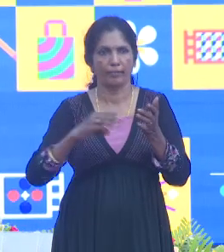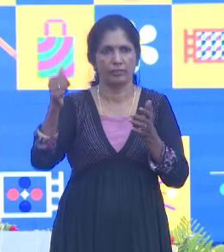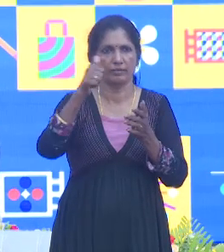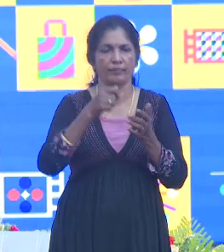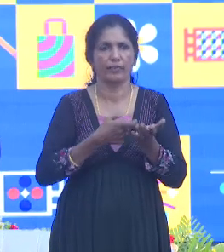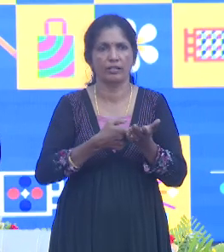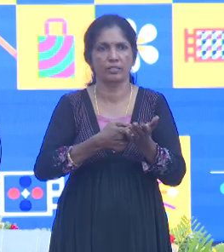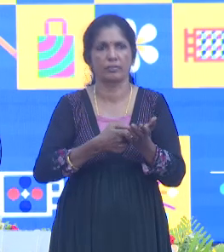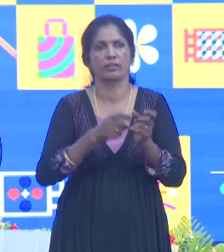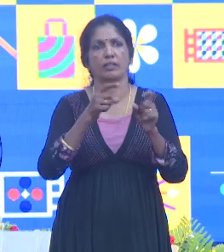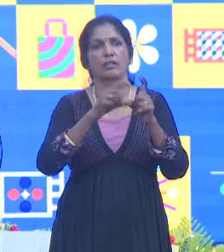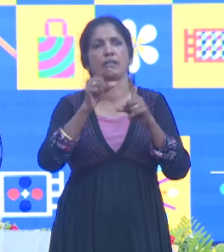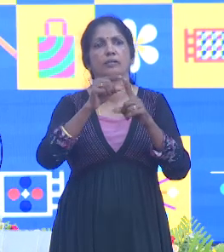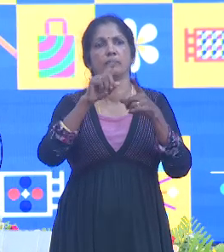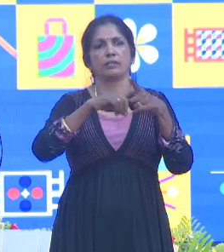സോ ഇ പി ജയരാജൻ